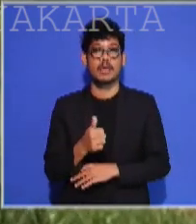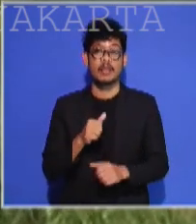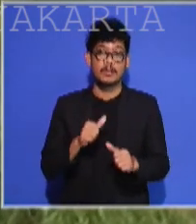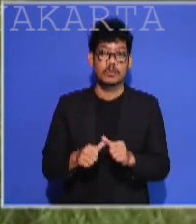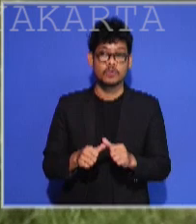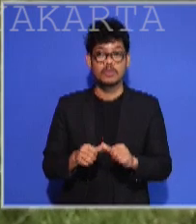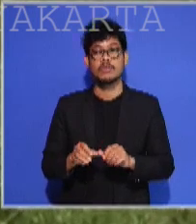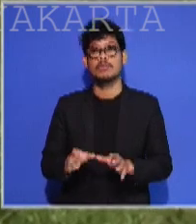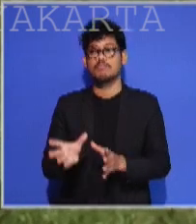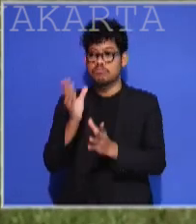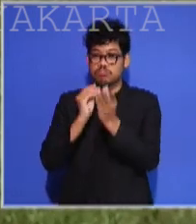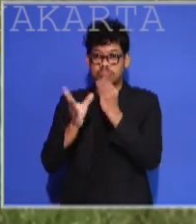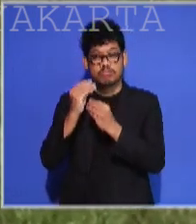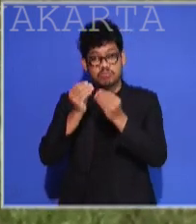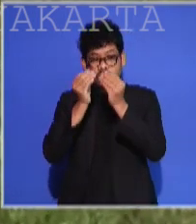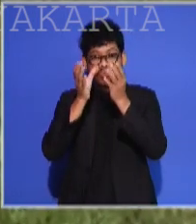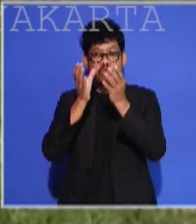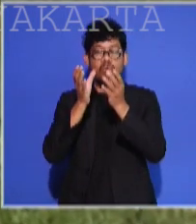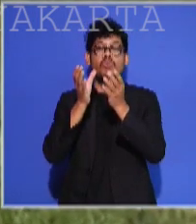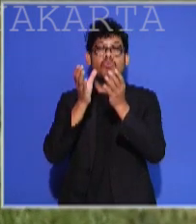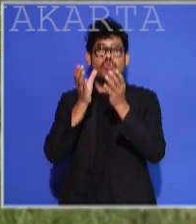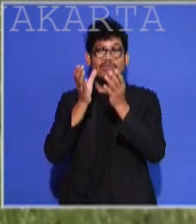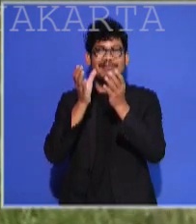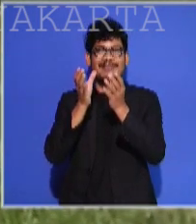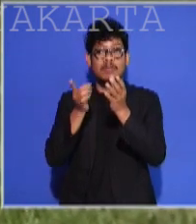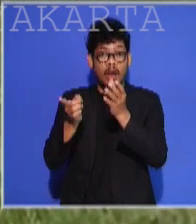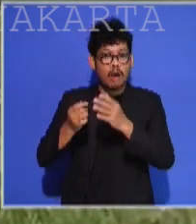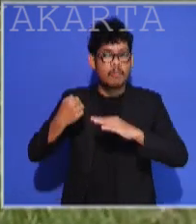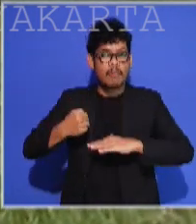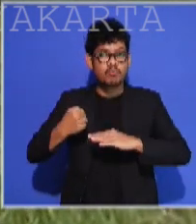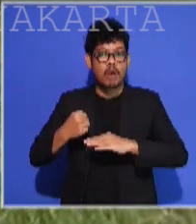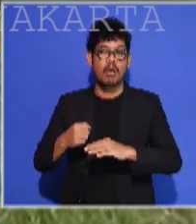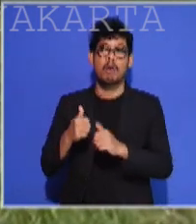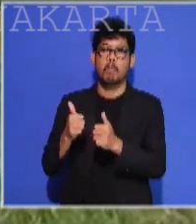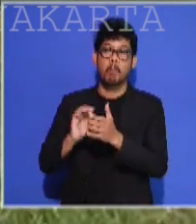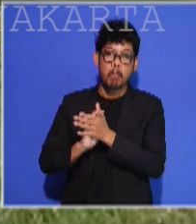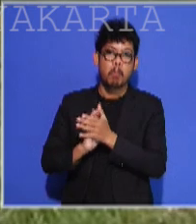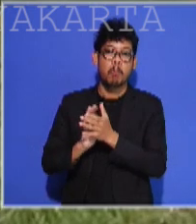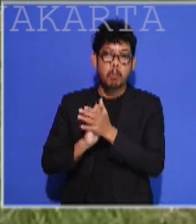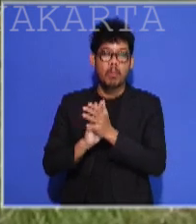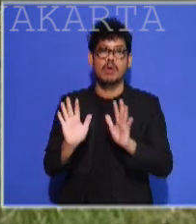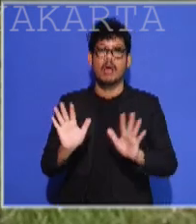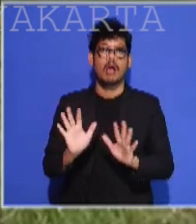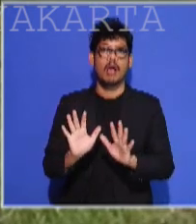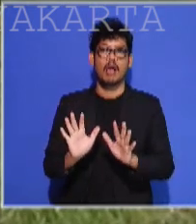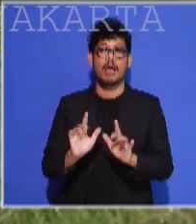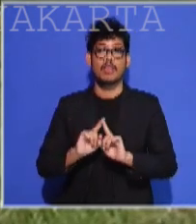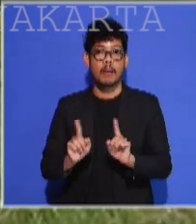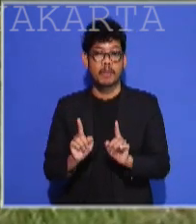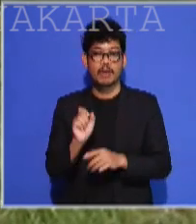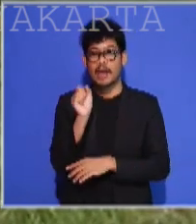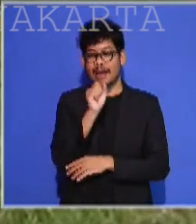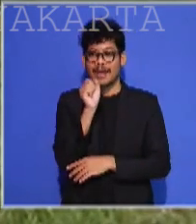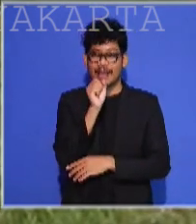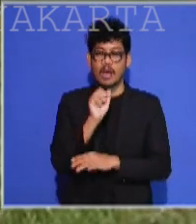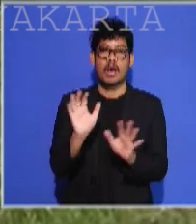wawasan yang lebih kepada peserta didik kita bahwa Pramuka bukan hanya tepuk tangan bukan hanya e tepuk Pramuka hanya nyanyi-nyanyi